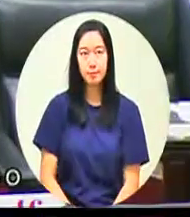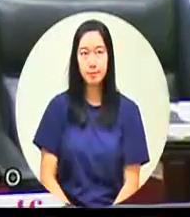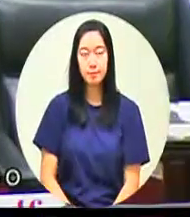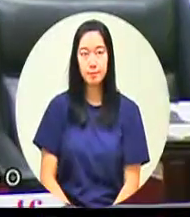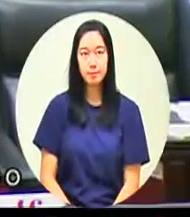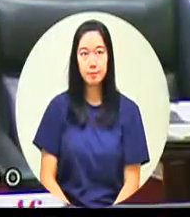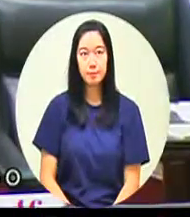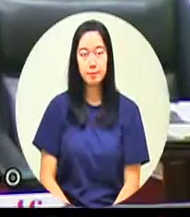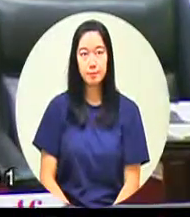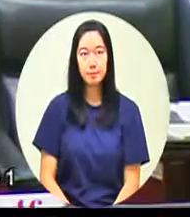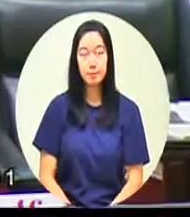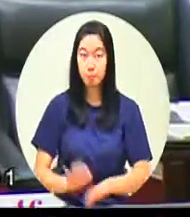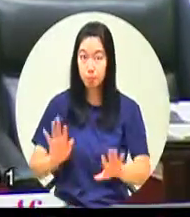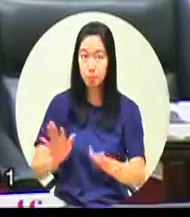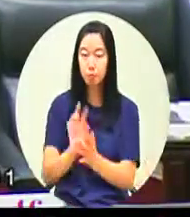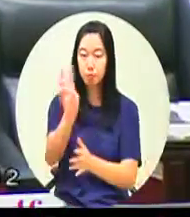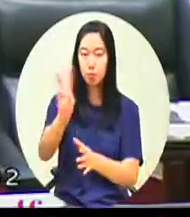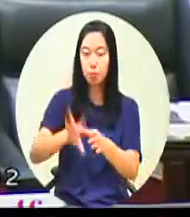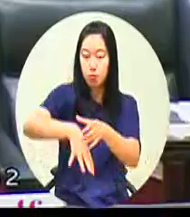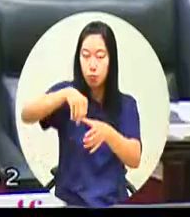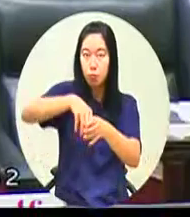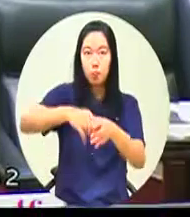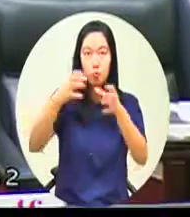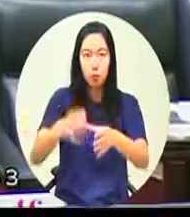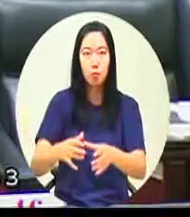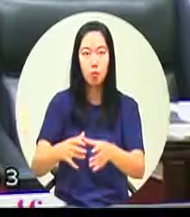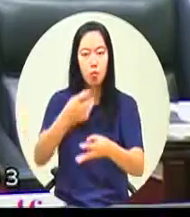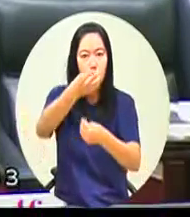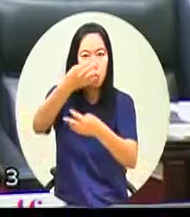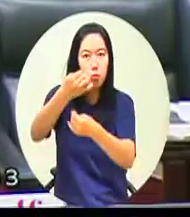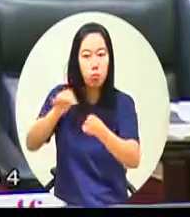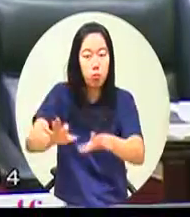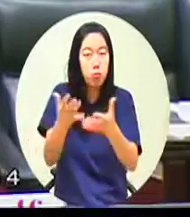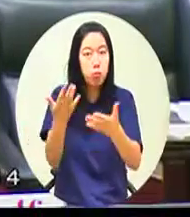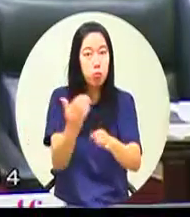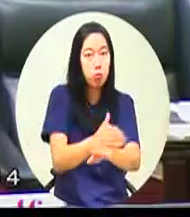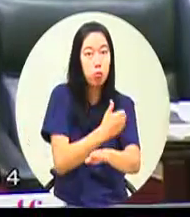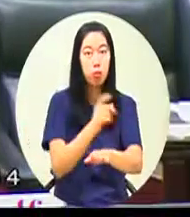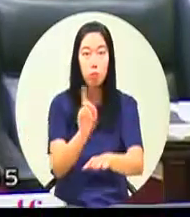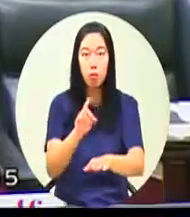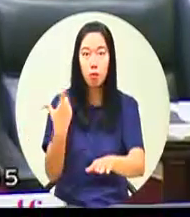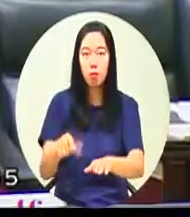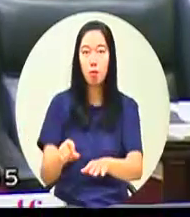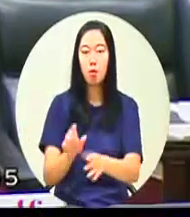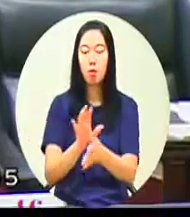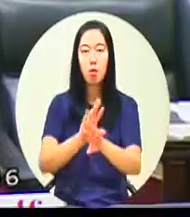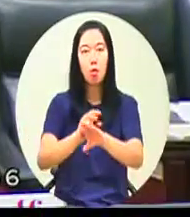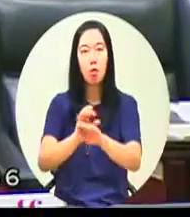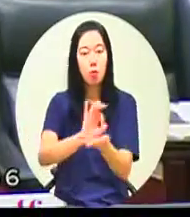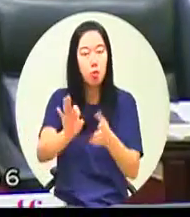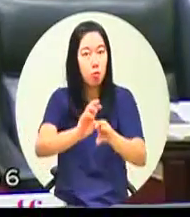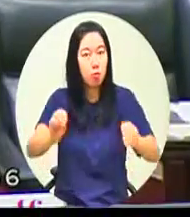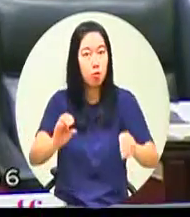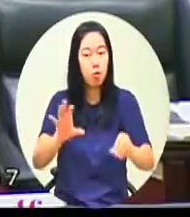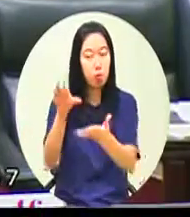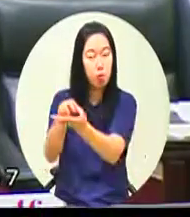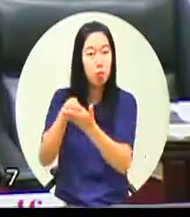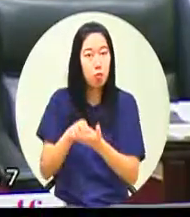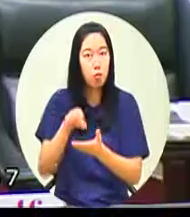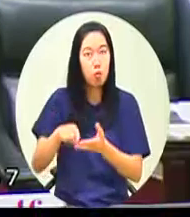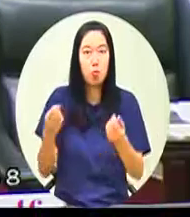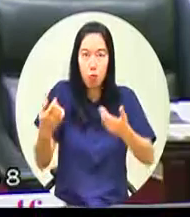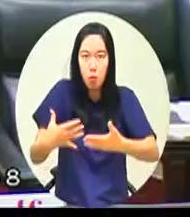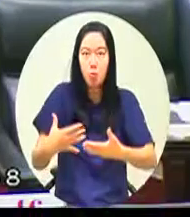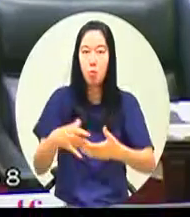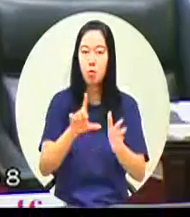讲咱这个抽水站当时要动工，啊，因为咱用地取得的问题吼，用地取得的问题，所以有拖半